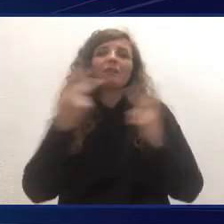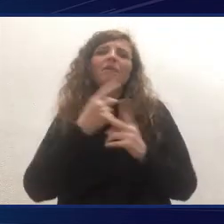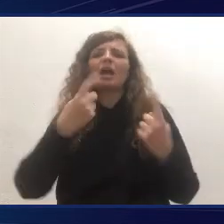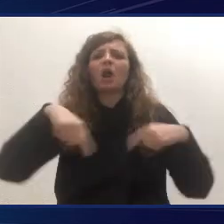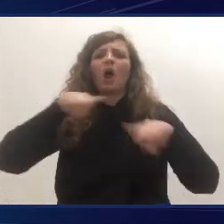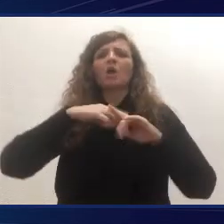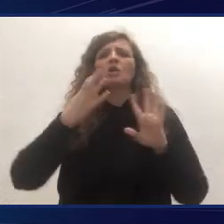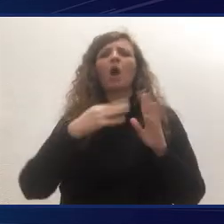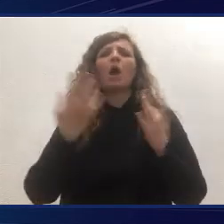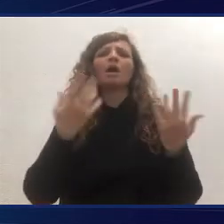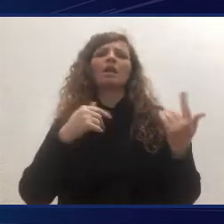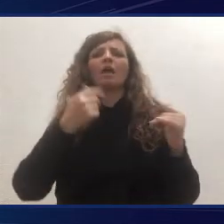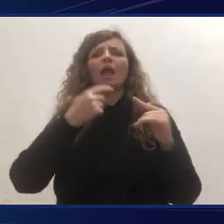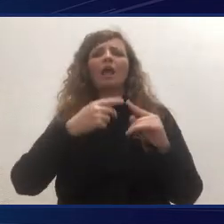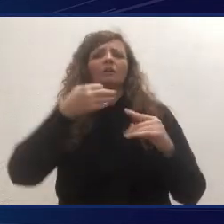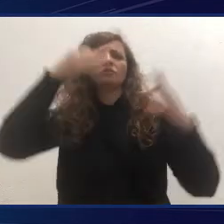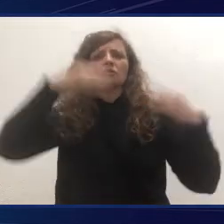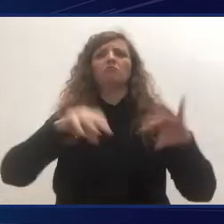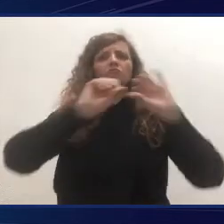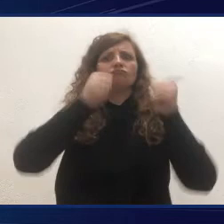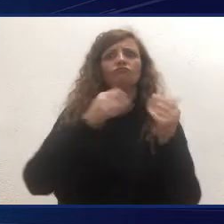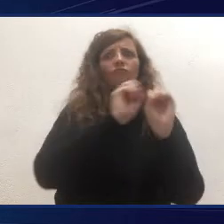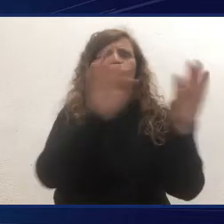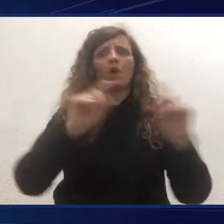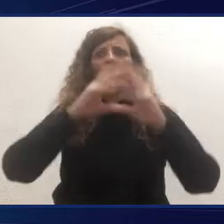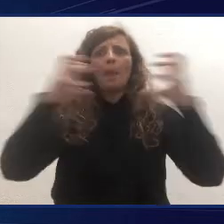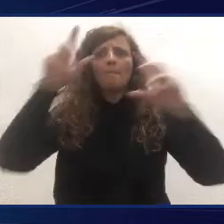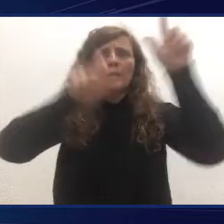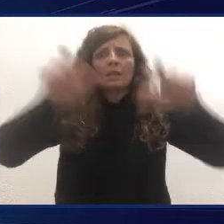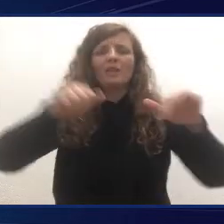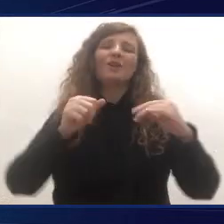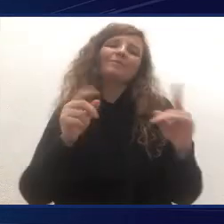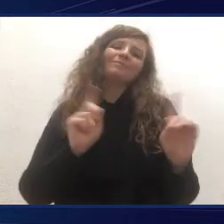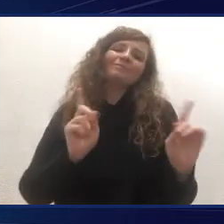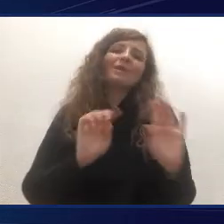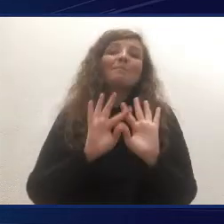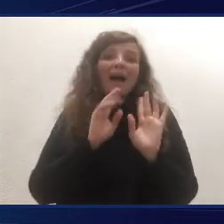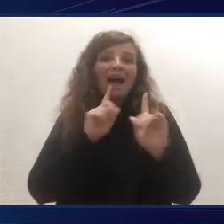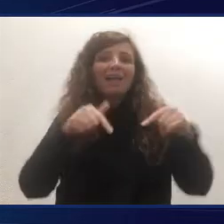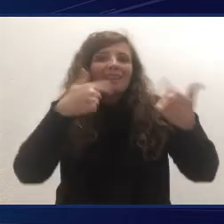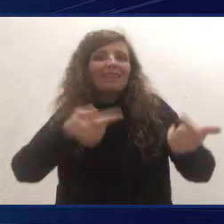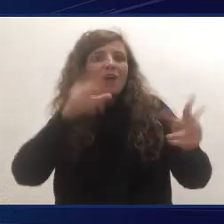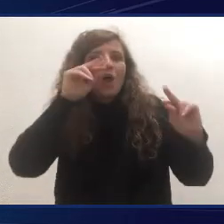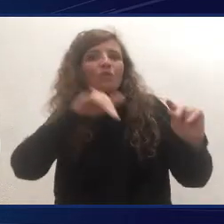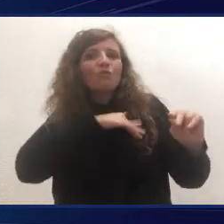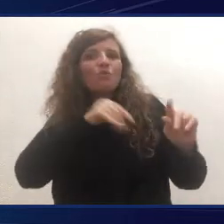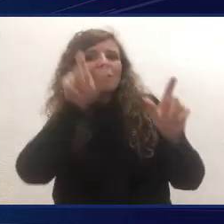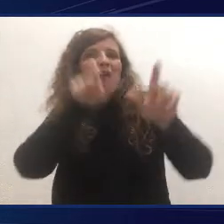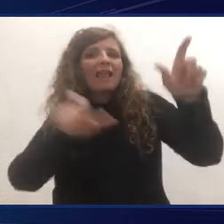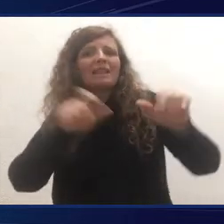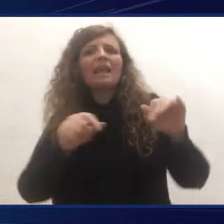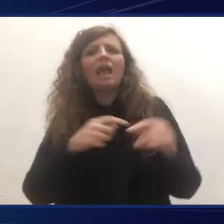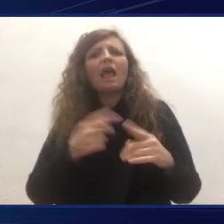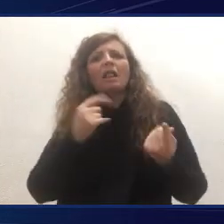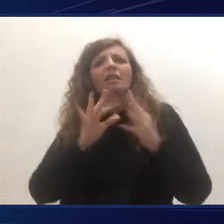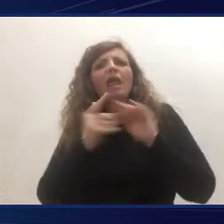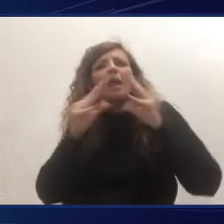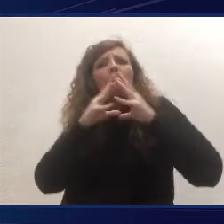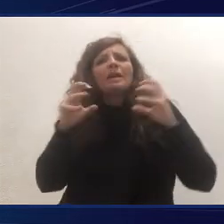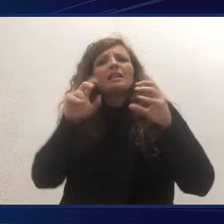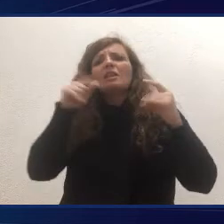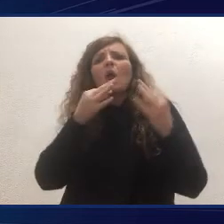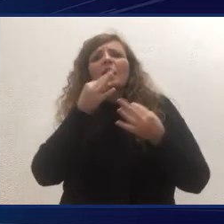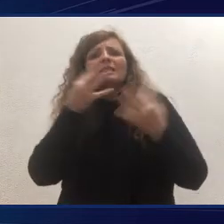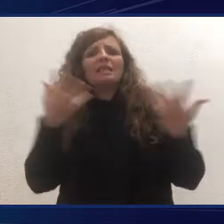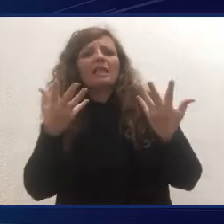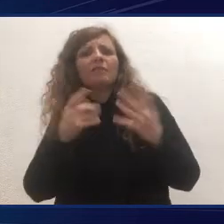tanto. Beh, non abbiamo la pretesa di formare degli imprenditori, ma quantomeno di far conoscere ai nostri studenti che cos'è